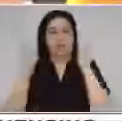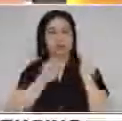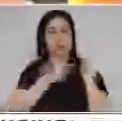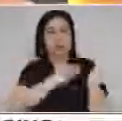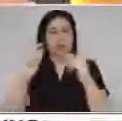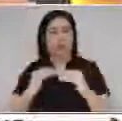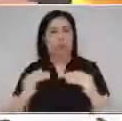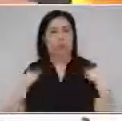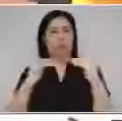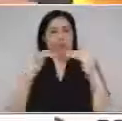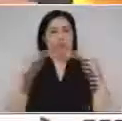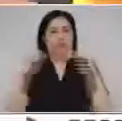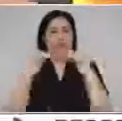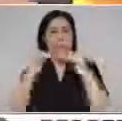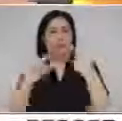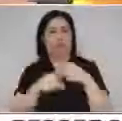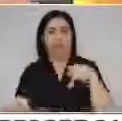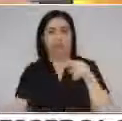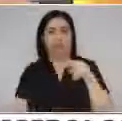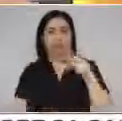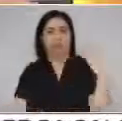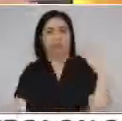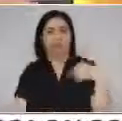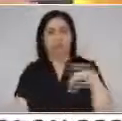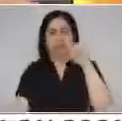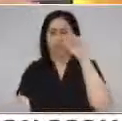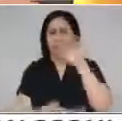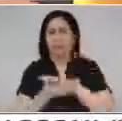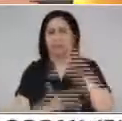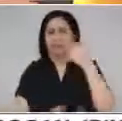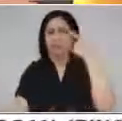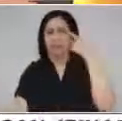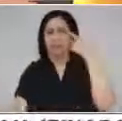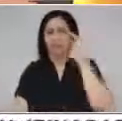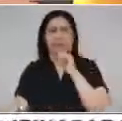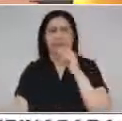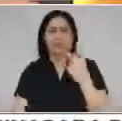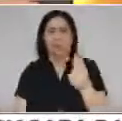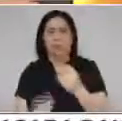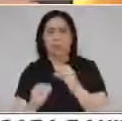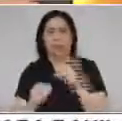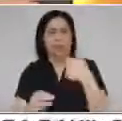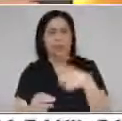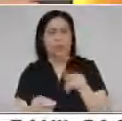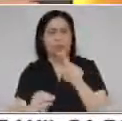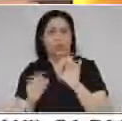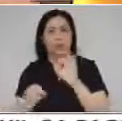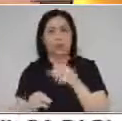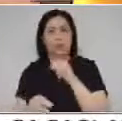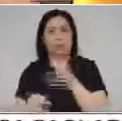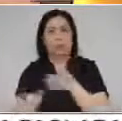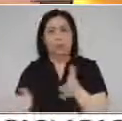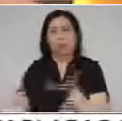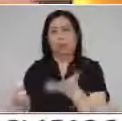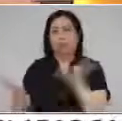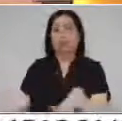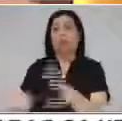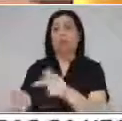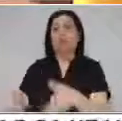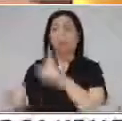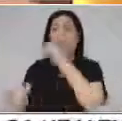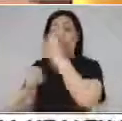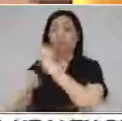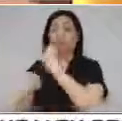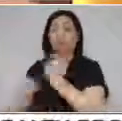Magandang maga po sa inyo at sa mga nakikinig ngayon. Opo, this is Al... sa ating programa. Opo, Yusek, this is Aljo Bendio. Kasama din natin si Gani Ay,